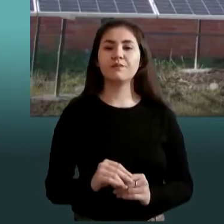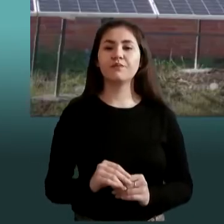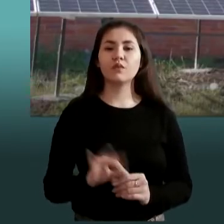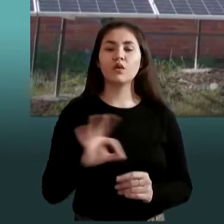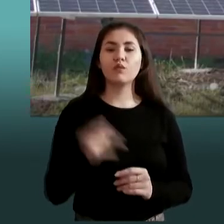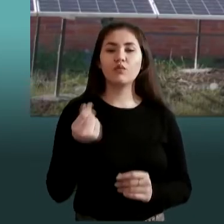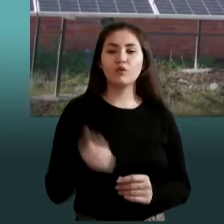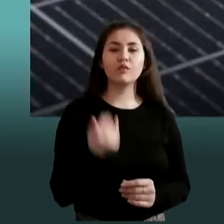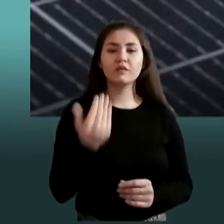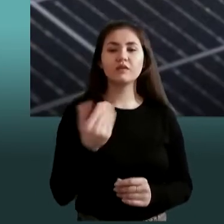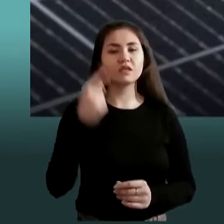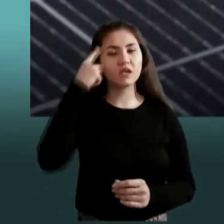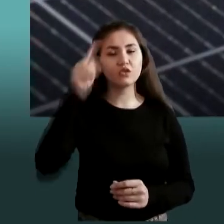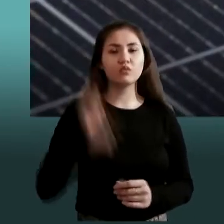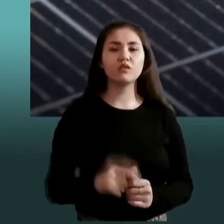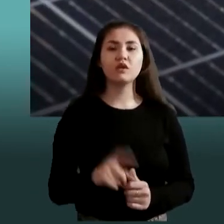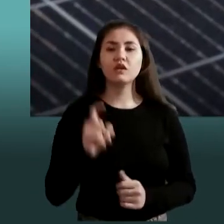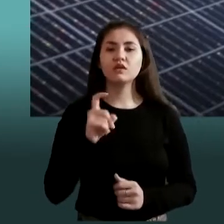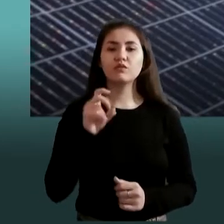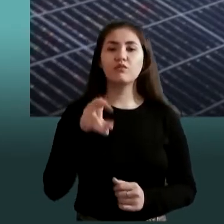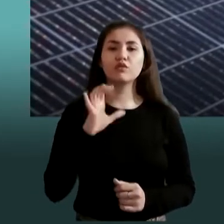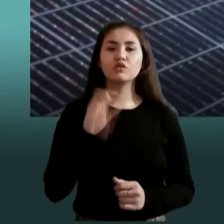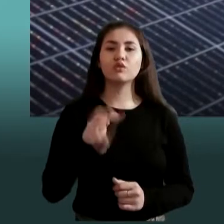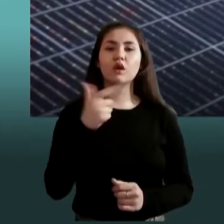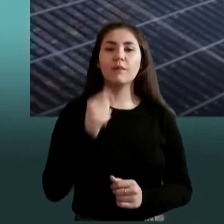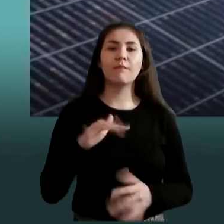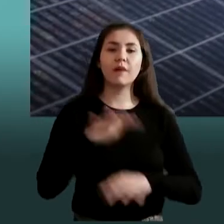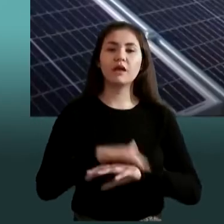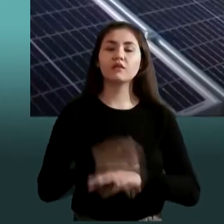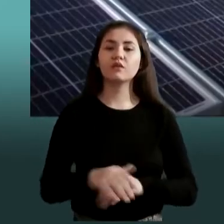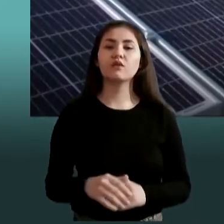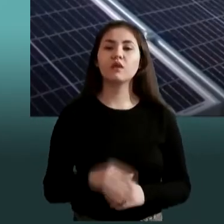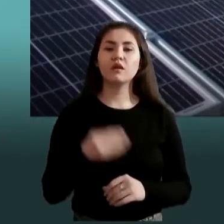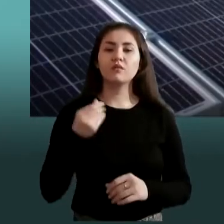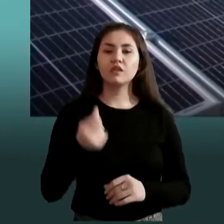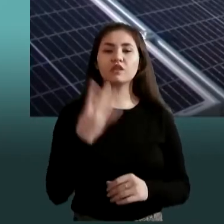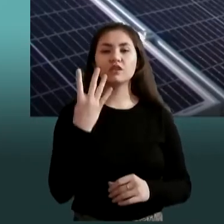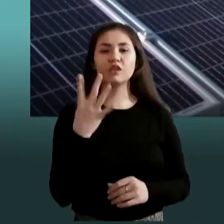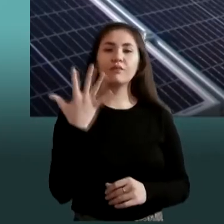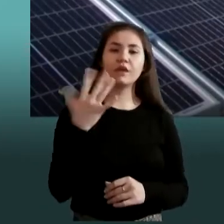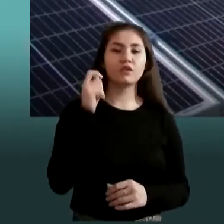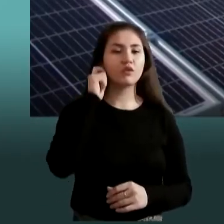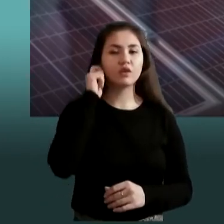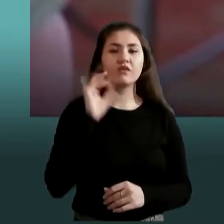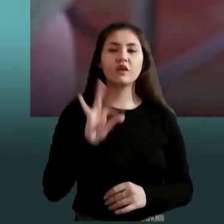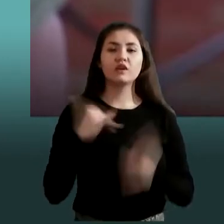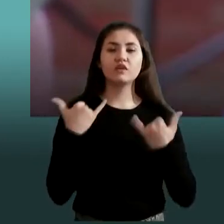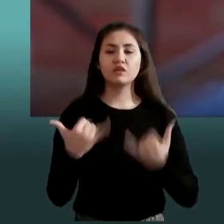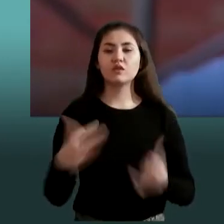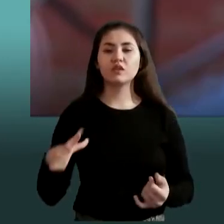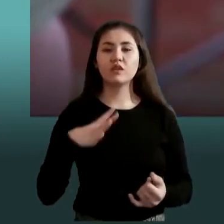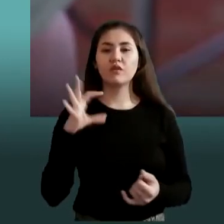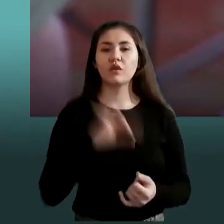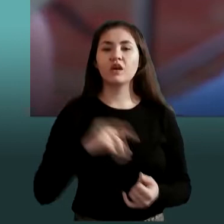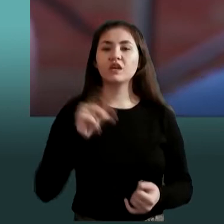такого задуму з послугами банку практично 4-5 років. На сьогодні навіть стало час окупності